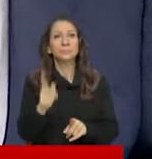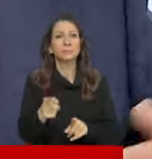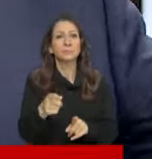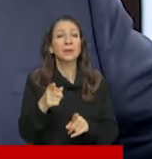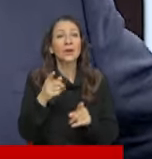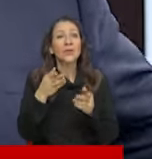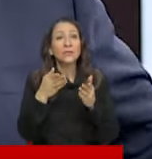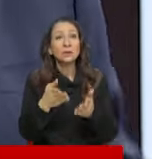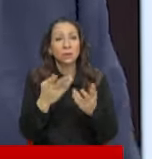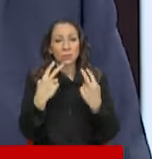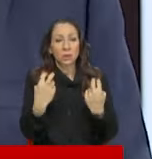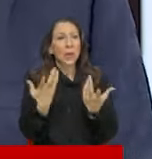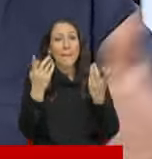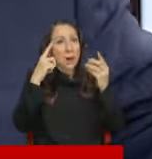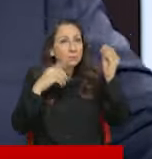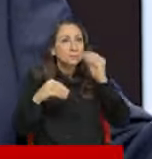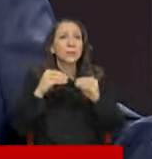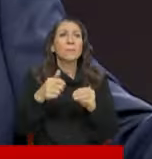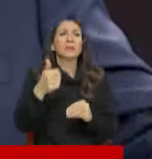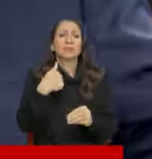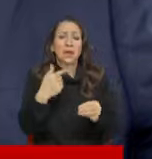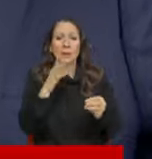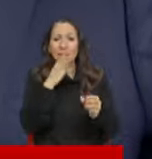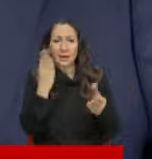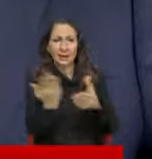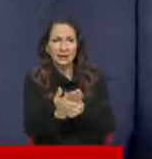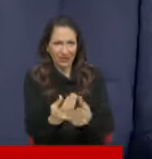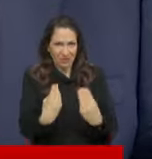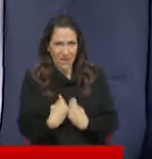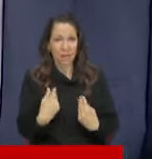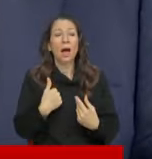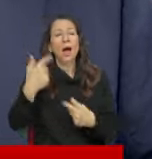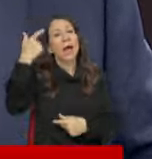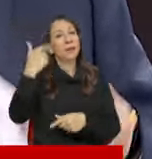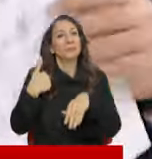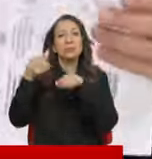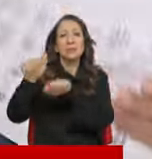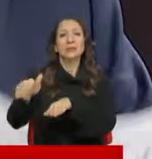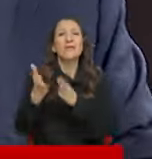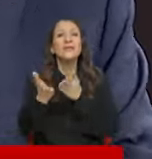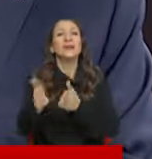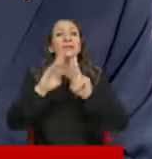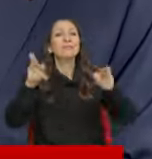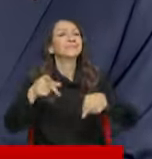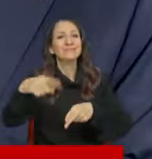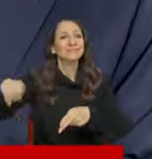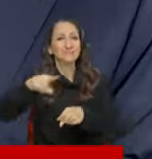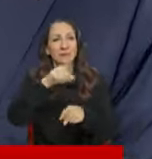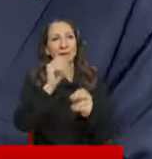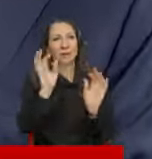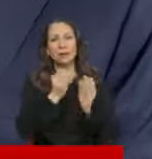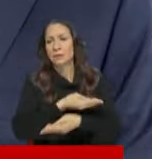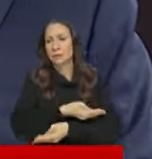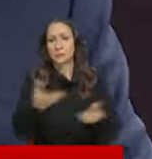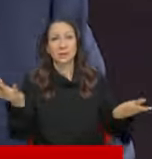la oturduk ne yapabiliriz dediler ki Başkanım bize böyle bir katkı Sun ve biz de fırıncıları katkı sunsun diye bütün fırınlar mıza bunları